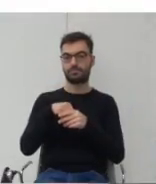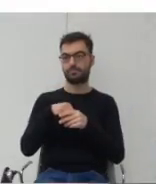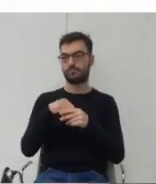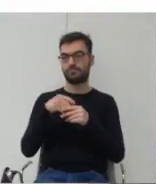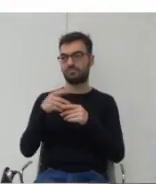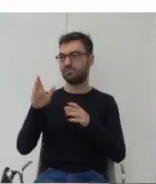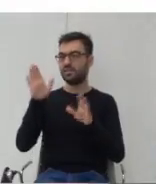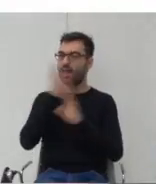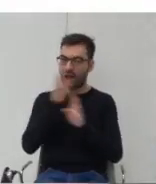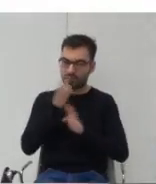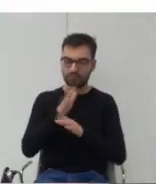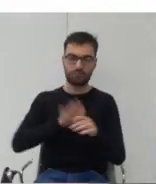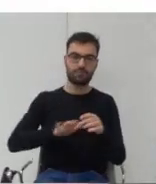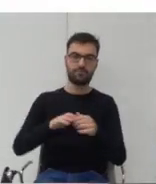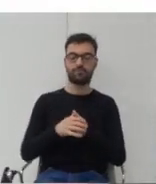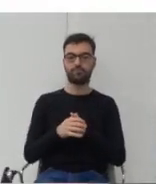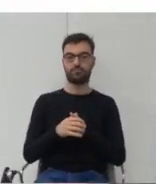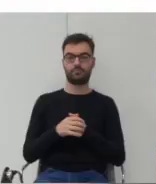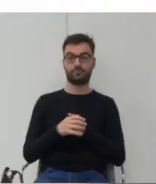w plenerze,